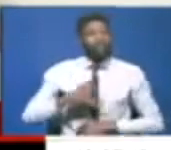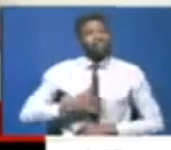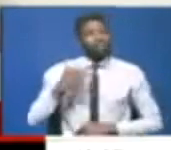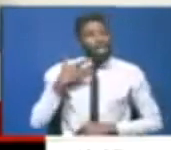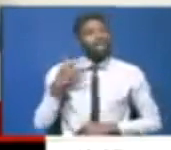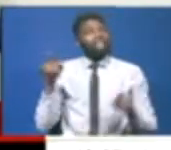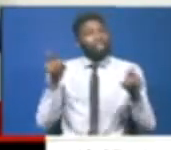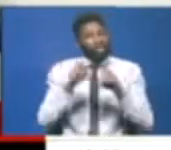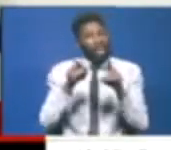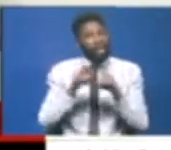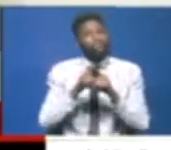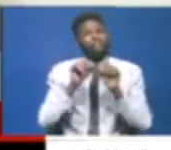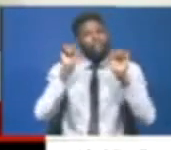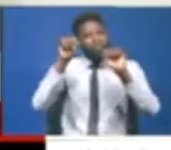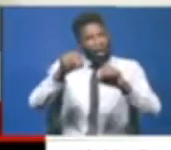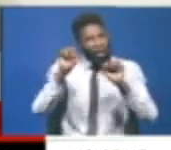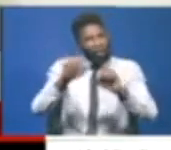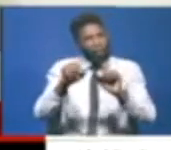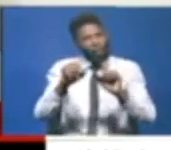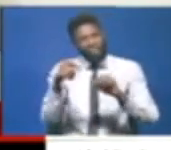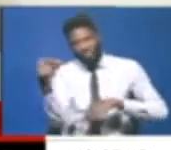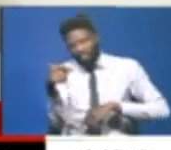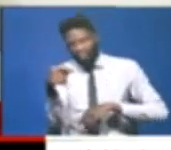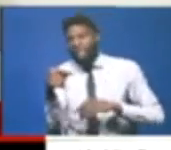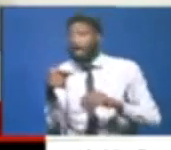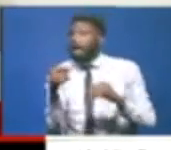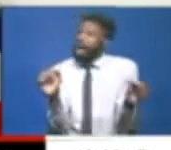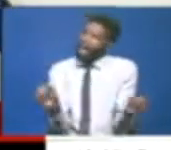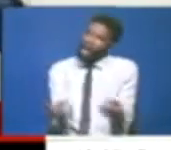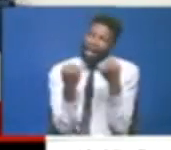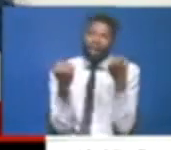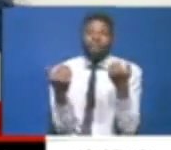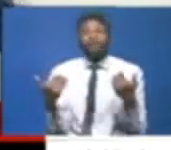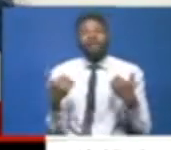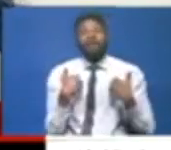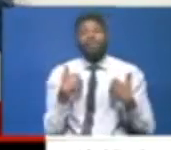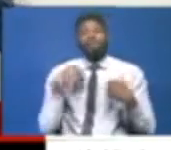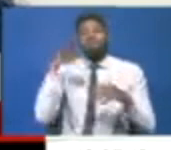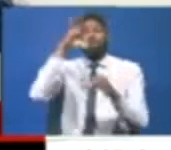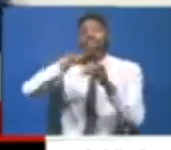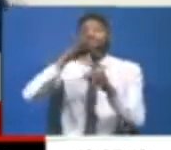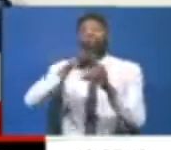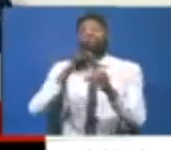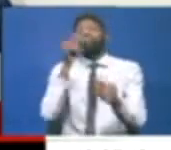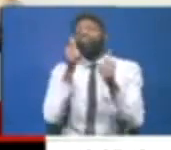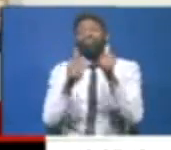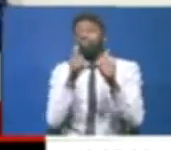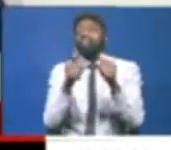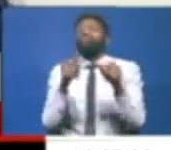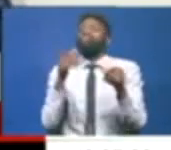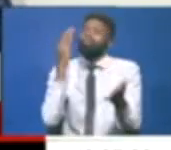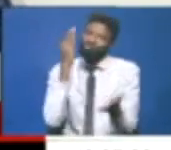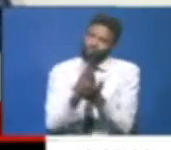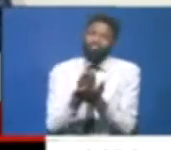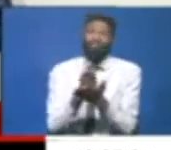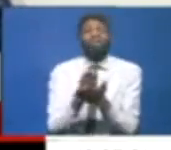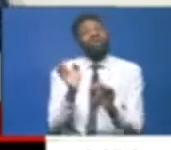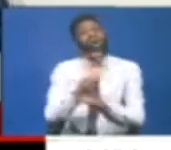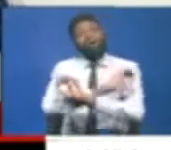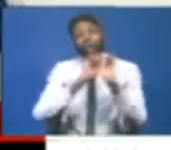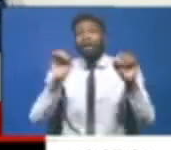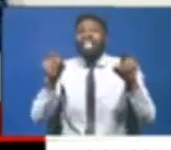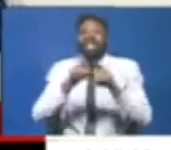ambavyo vinaonyesha labda huenda kukawa na kura ambazo haziko halali ama haziko sawa mbele ya macho